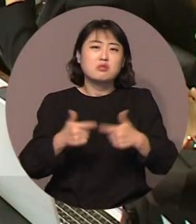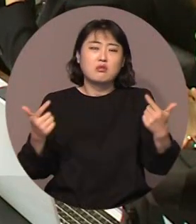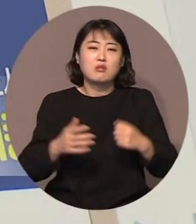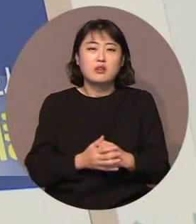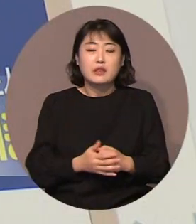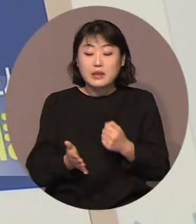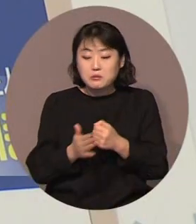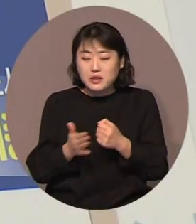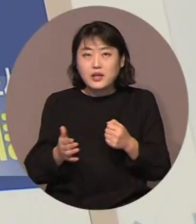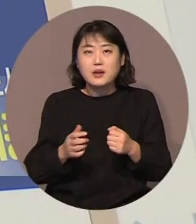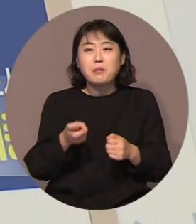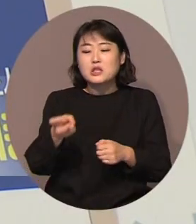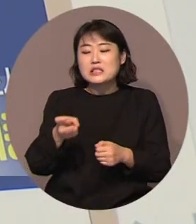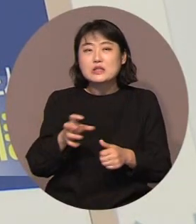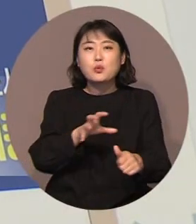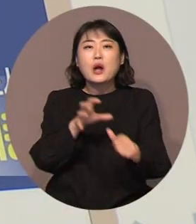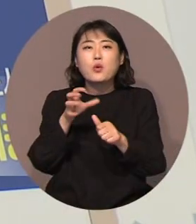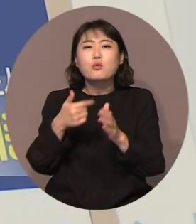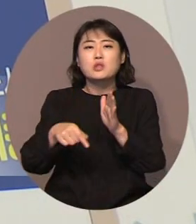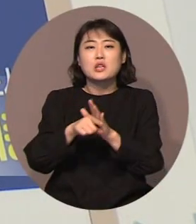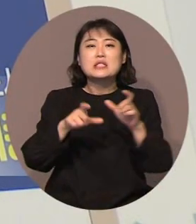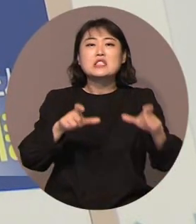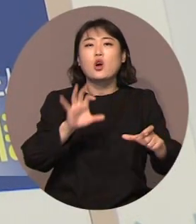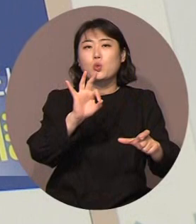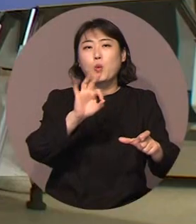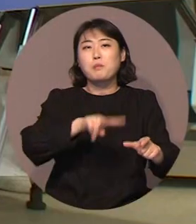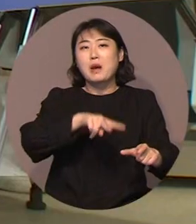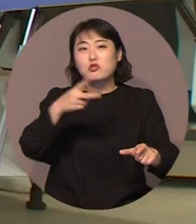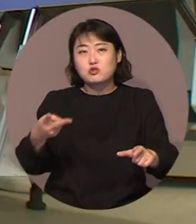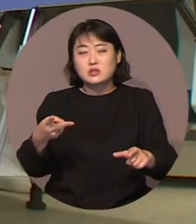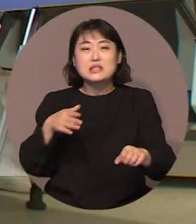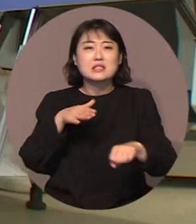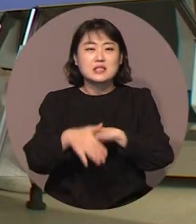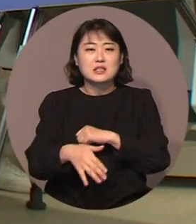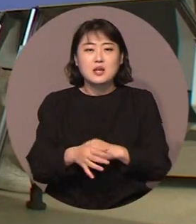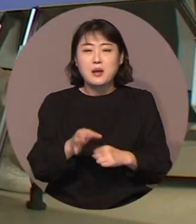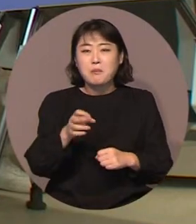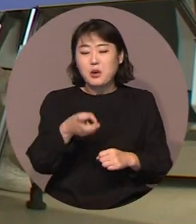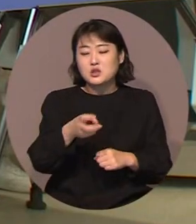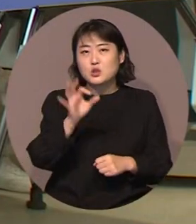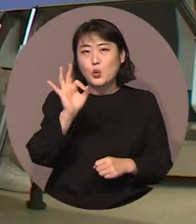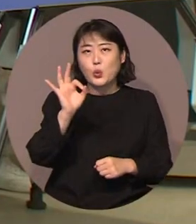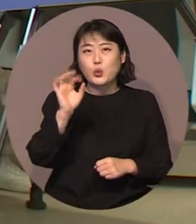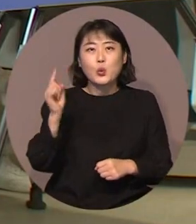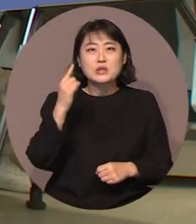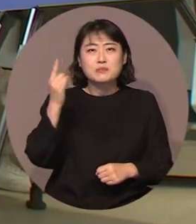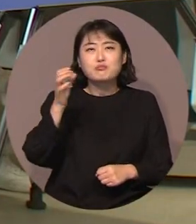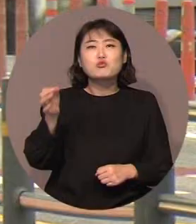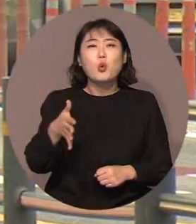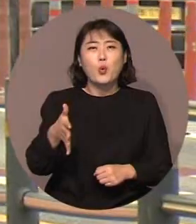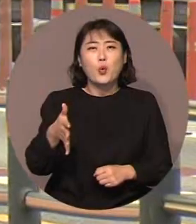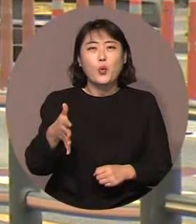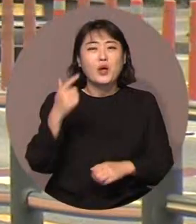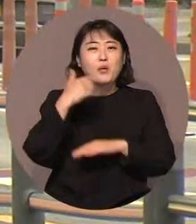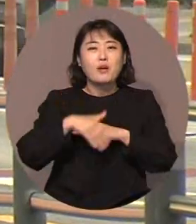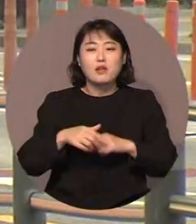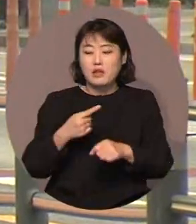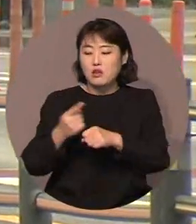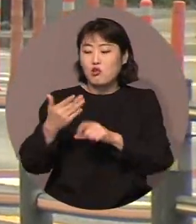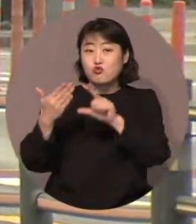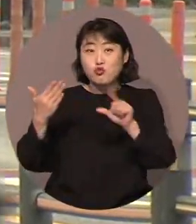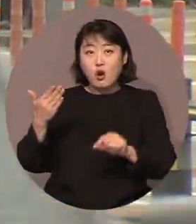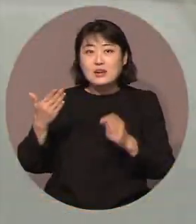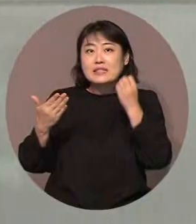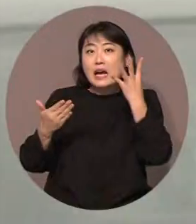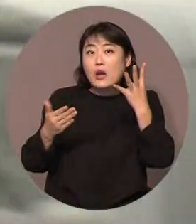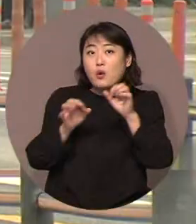위해 세종시가 지역 화폐로 환급하는 방식으로 버스 요금 무료화에 나섭니다. 우선 내년 9월부터 넉